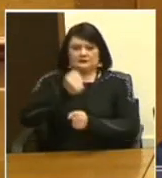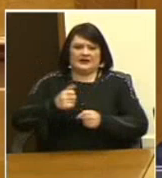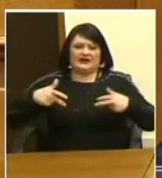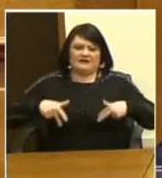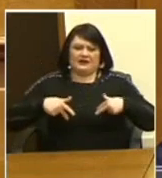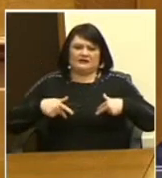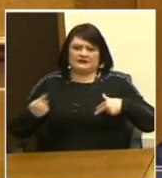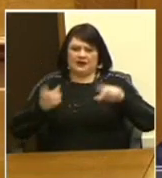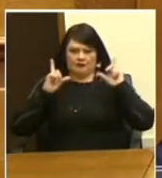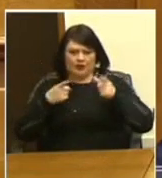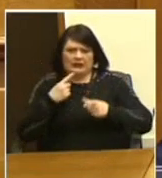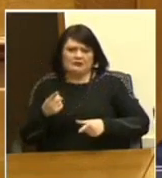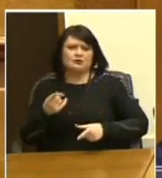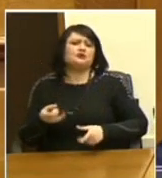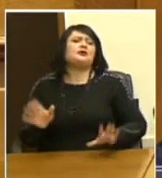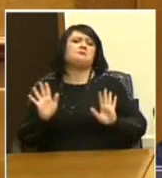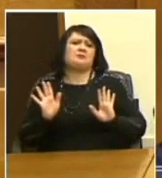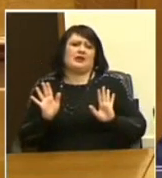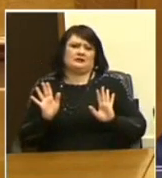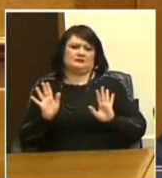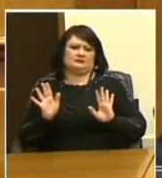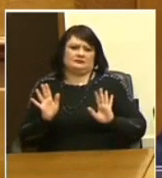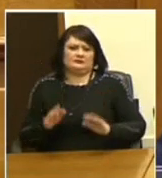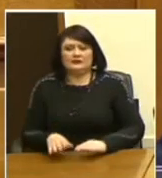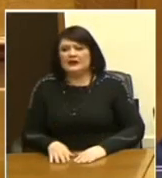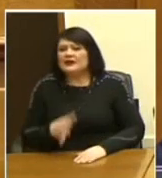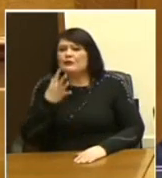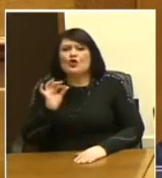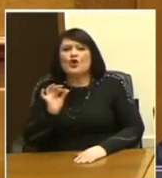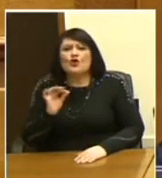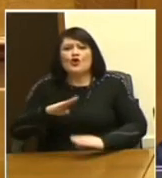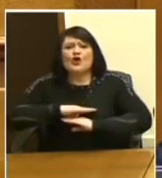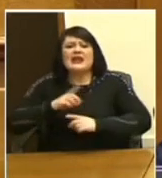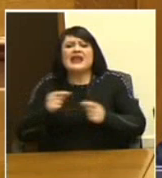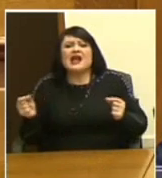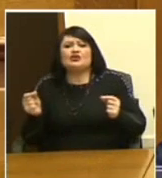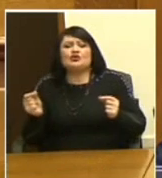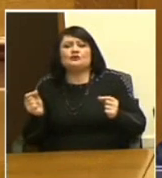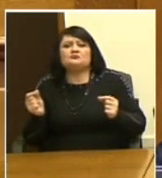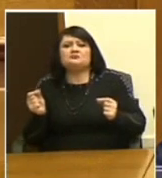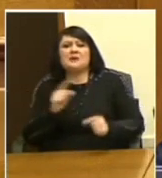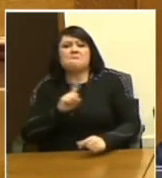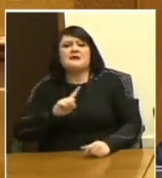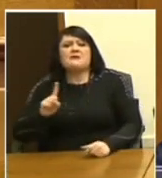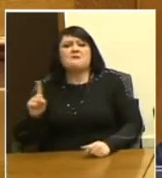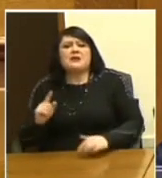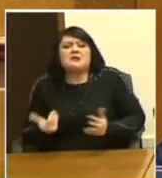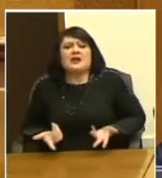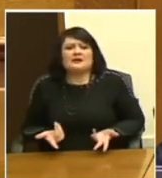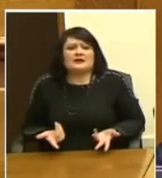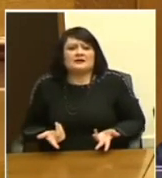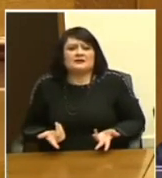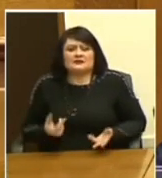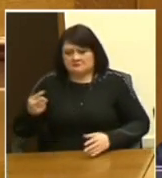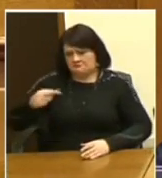χώρας. Για ποιο λόγο αρνείστε την ένταξη της χώρας αυτής στο ΝΑΤΟ? Δεν δώσατε